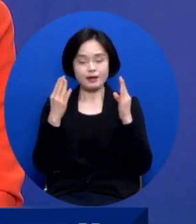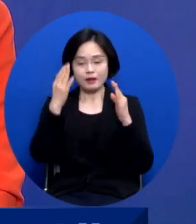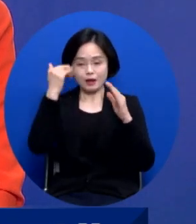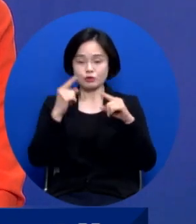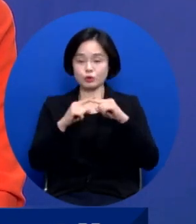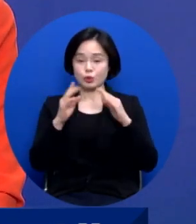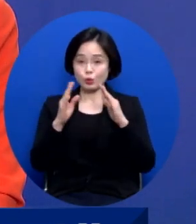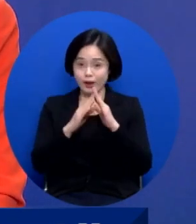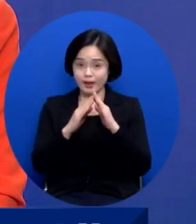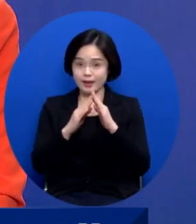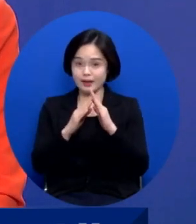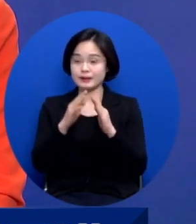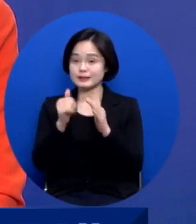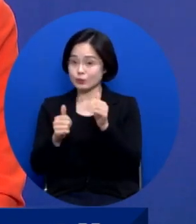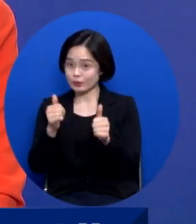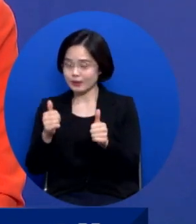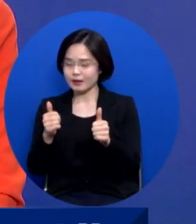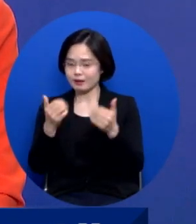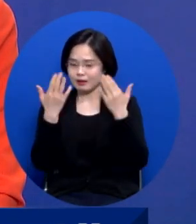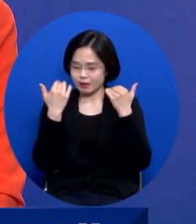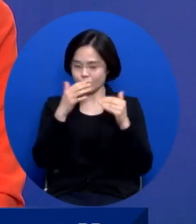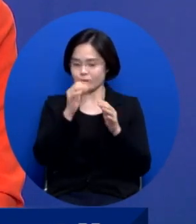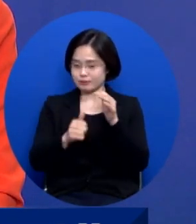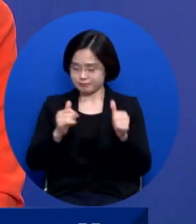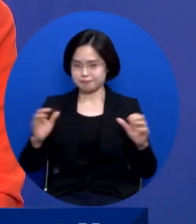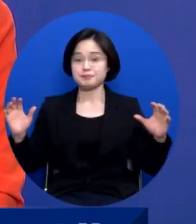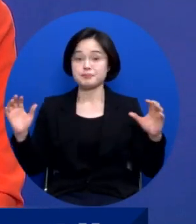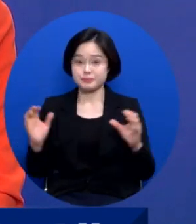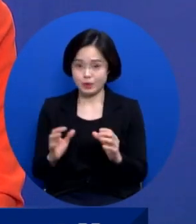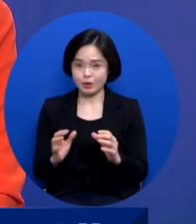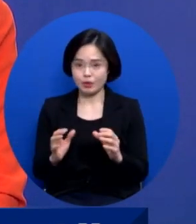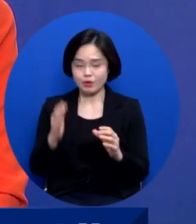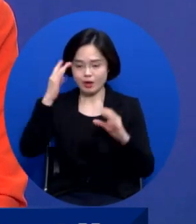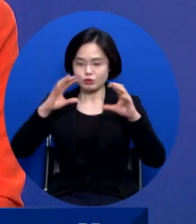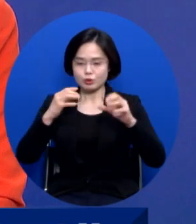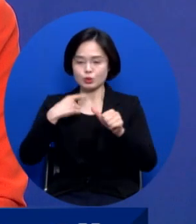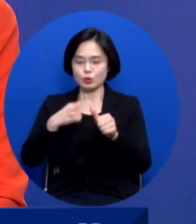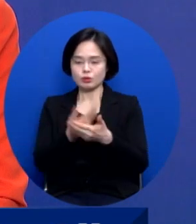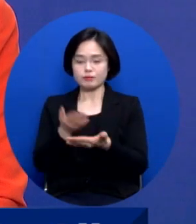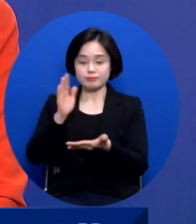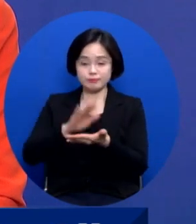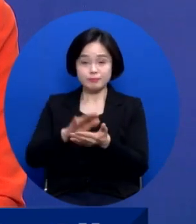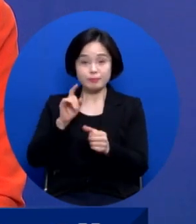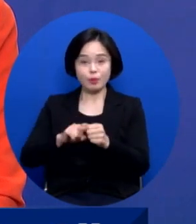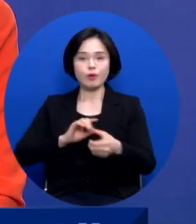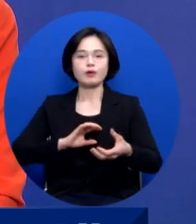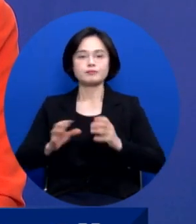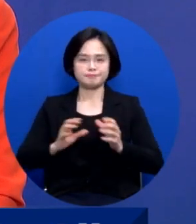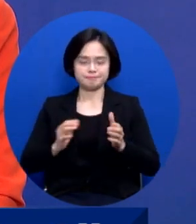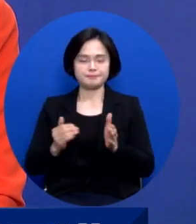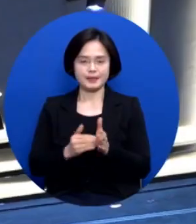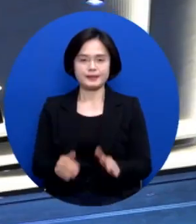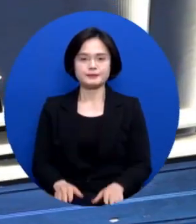한자리에 모여 대한민국 교육개혁을 위한 협력 방안을 논의했는데요. 이가영 기자가 전해드립니다.